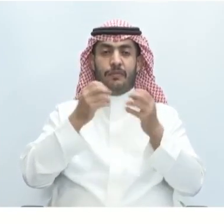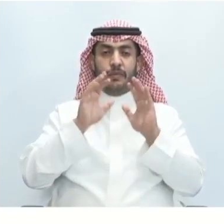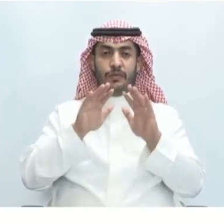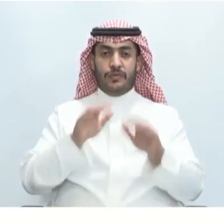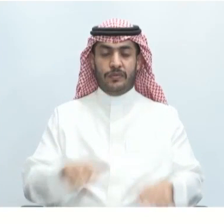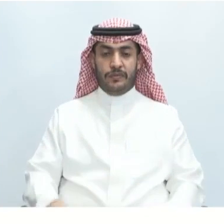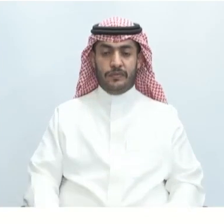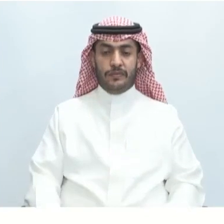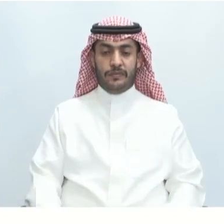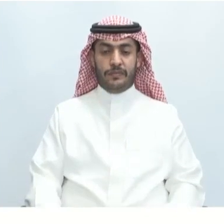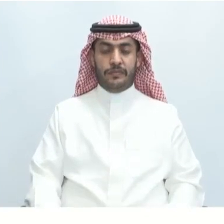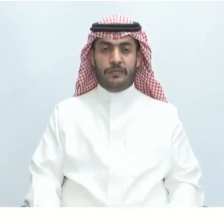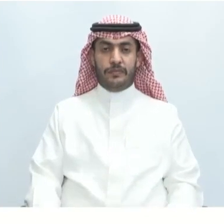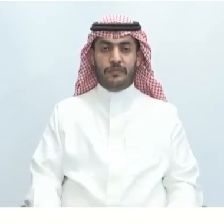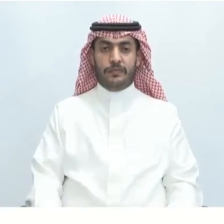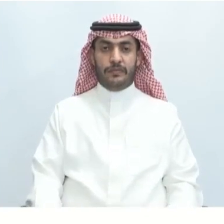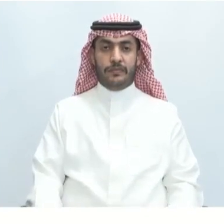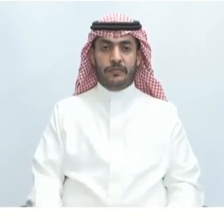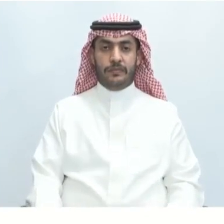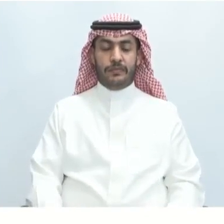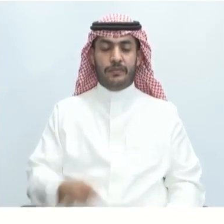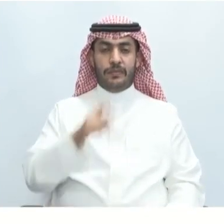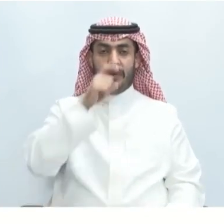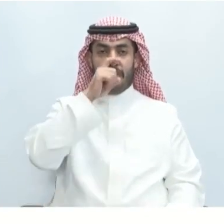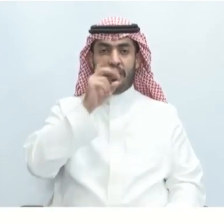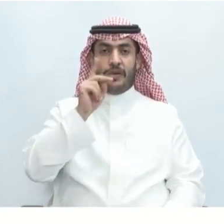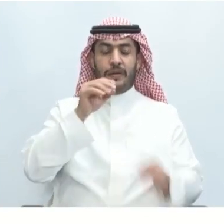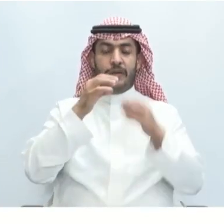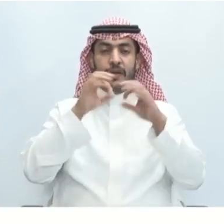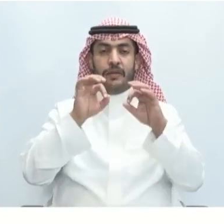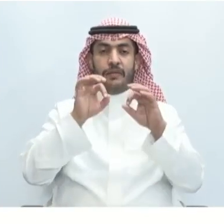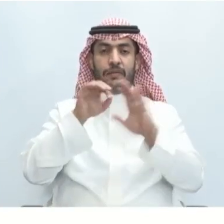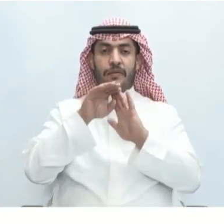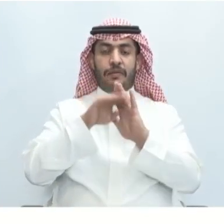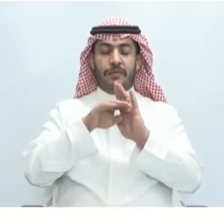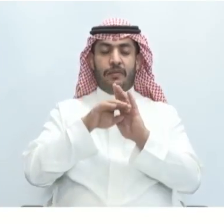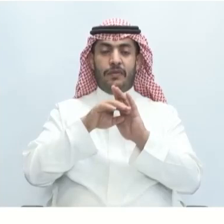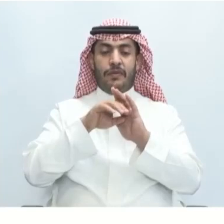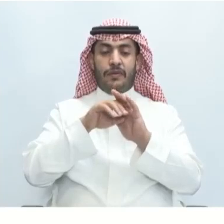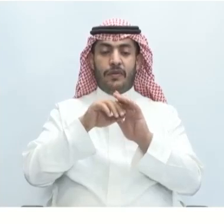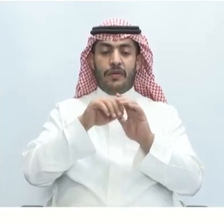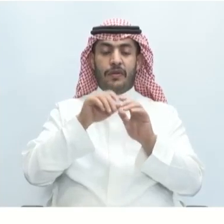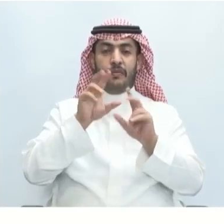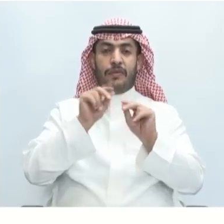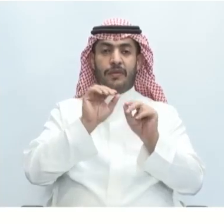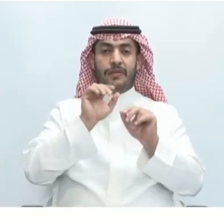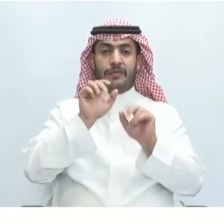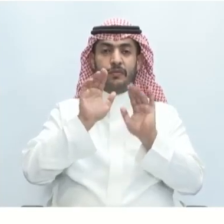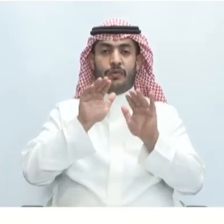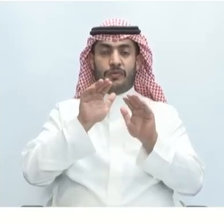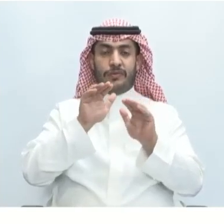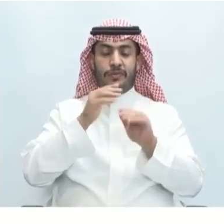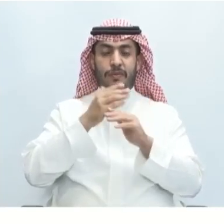ايضا يجب ان لا ان يكون اجمال القدره استيعاب من حيث عدد الركاب الى كل وجهه كما هو محدد ايضا